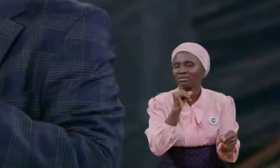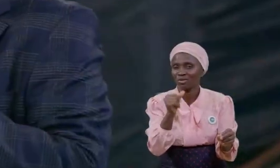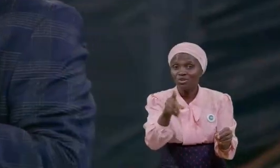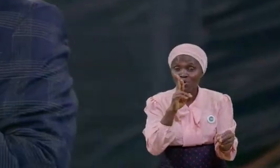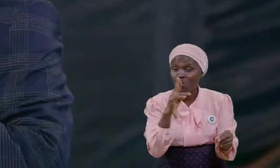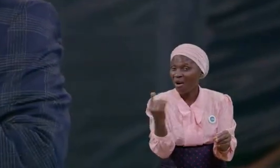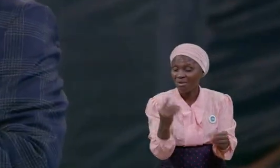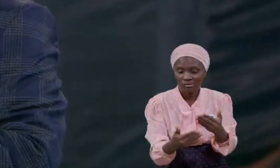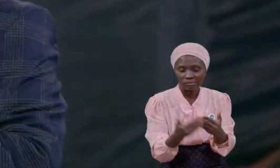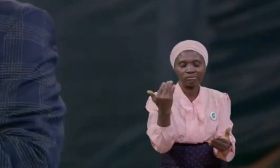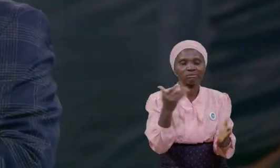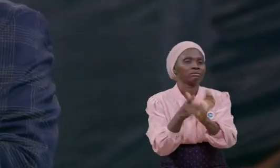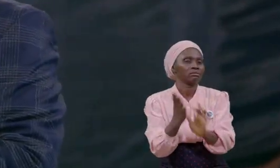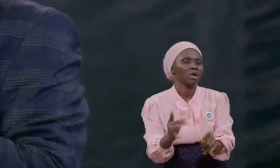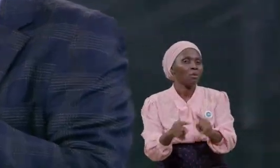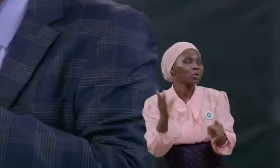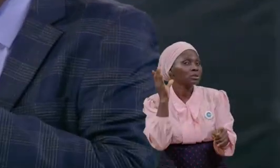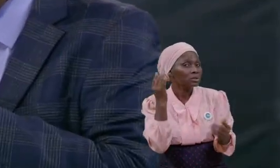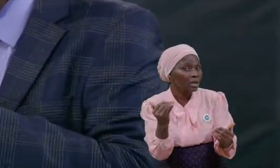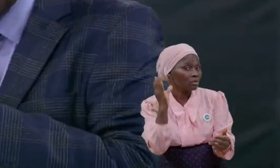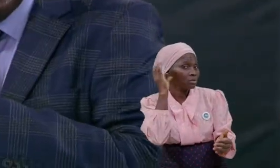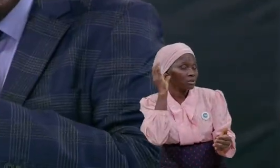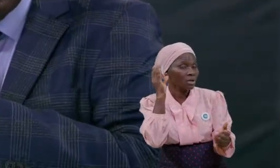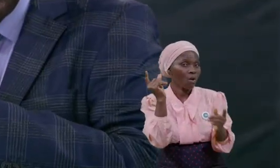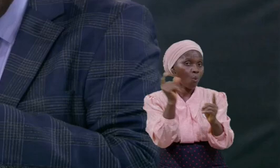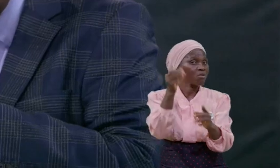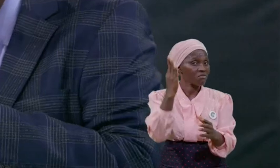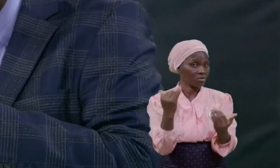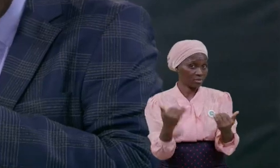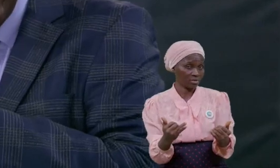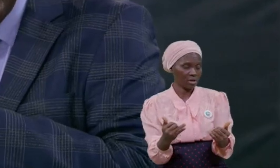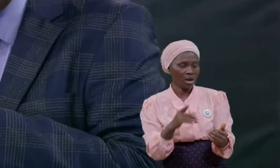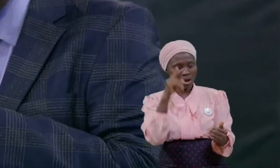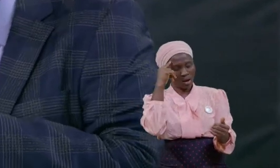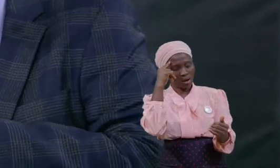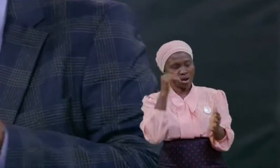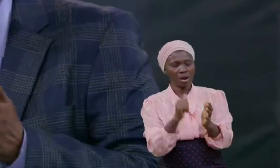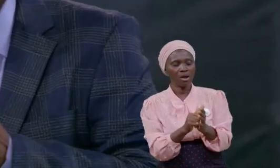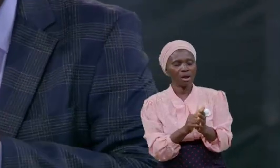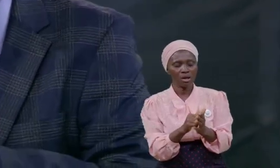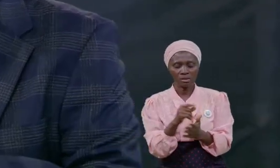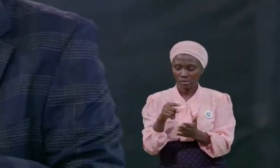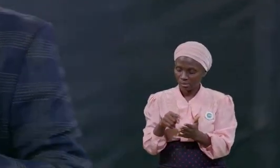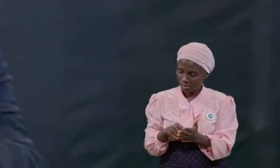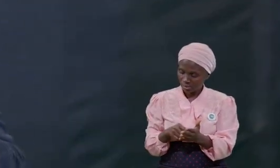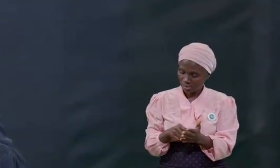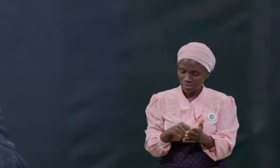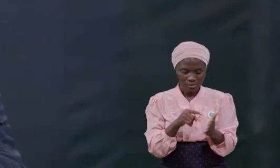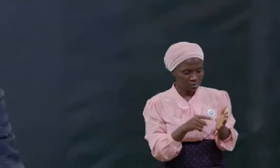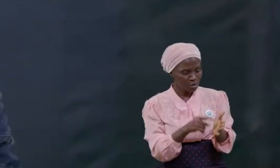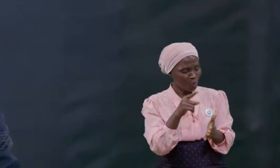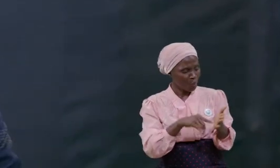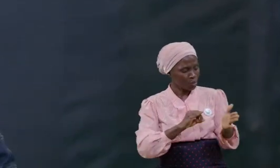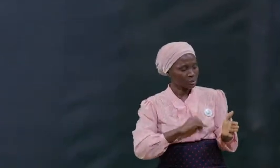la parole de Dieu et vous dites, oh, regardez ceci, ce que je pensais que j'étais, je ne le suis pas. Qu'est-ce que je dois faire